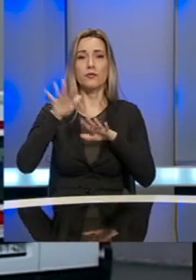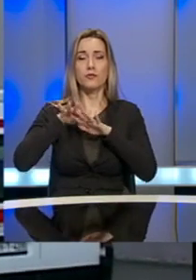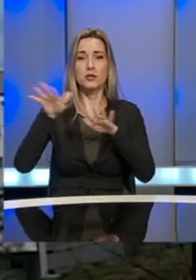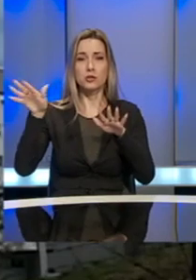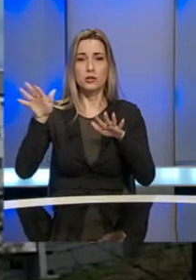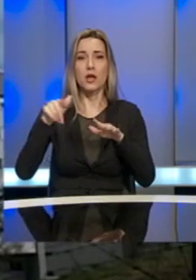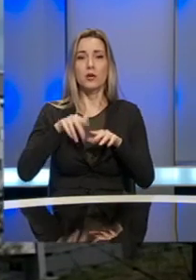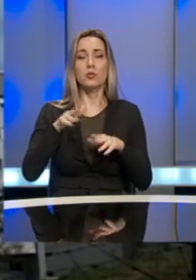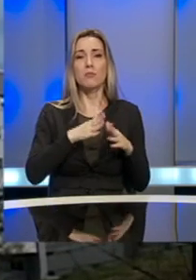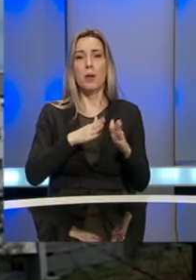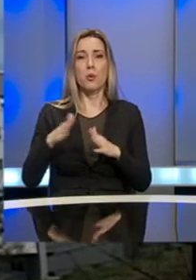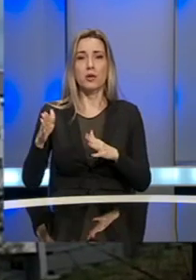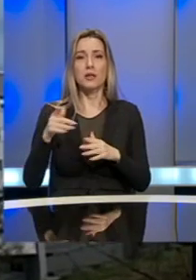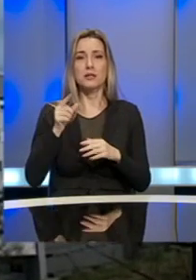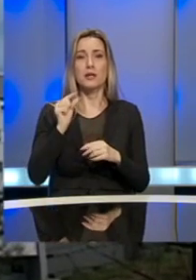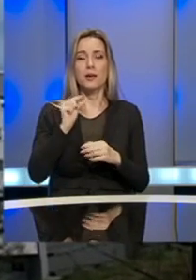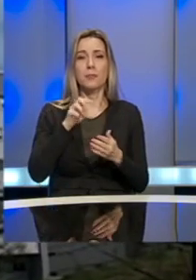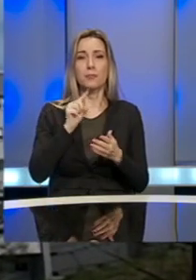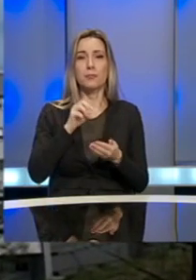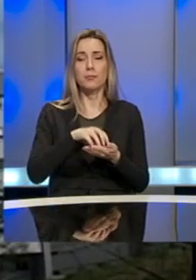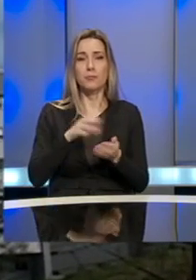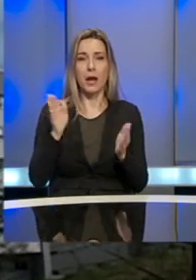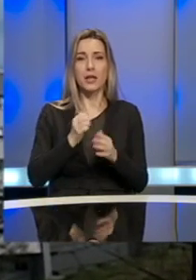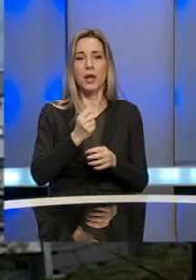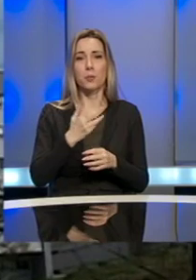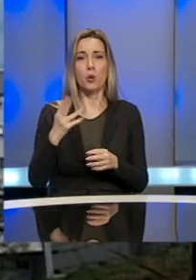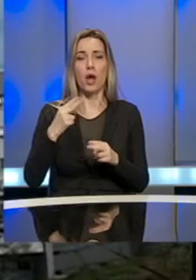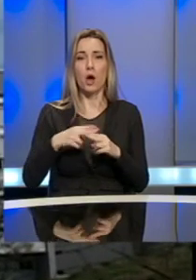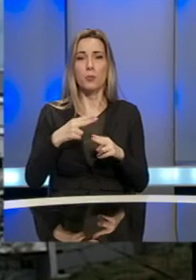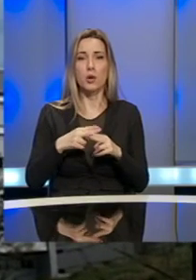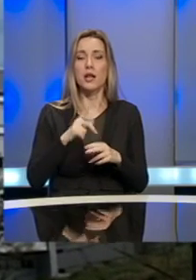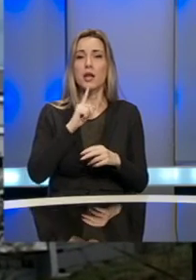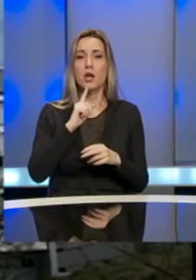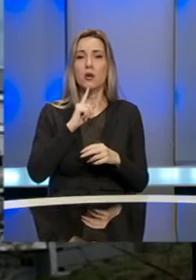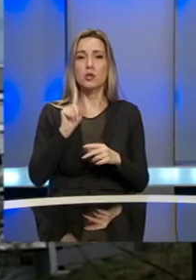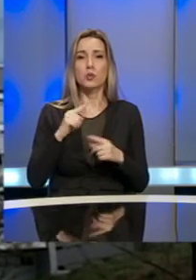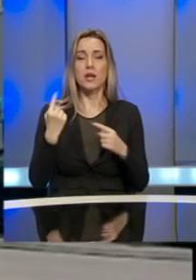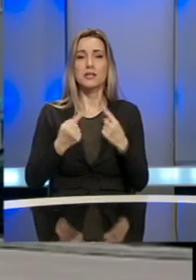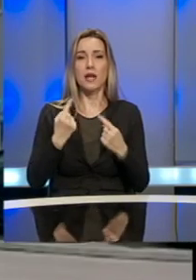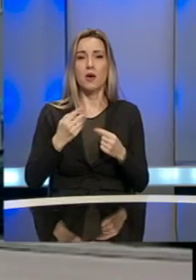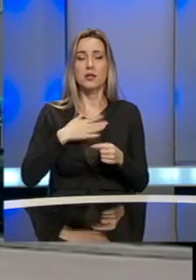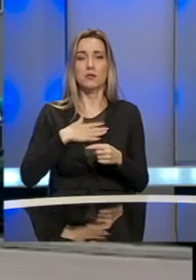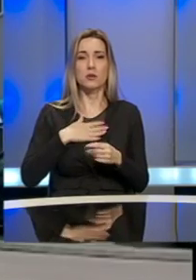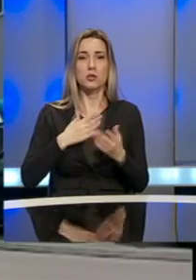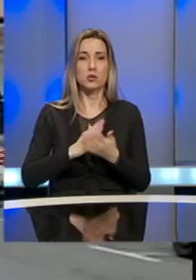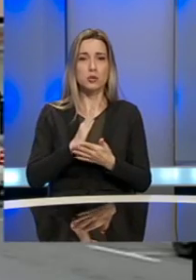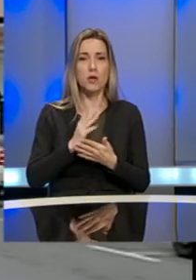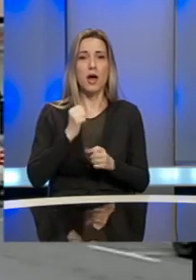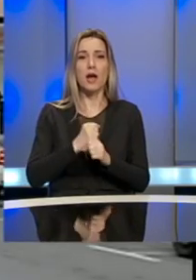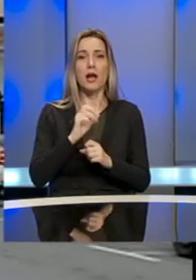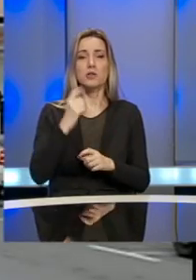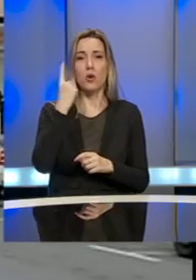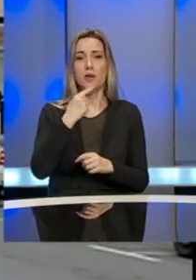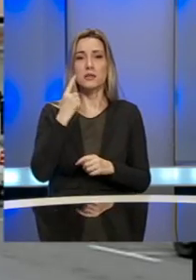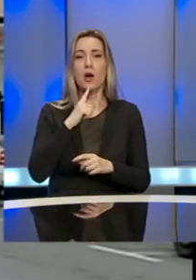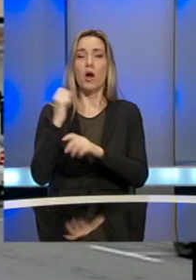tu već imamo niz tih takozvanih mikroklastera, odnosno manjih broja oboljelih koji su nezavisni međusobno slučajevi, a radi se o licima koja